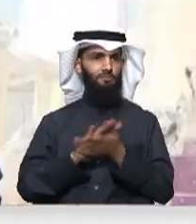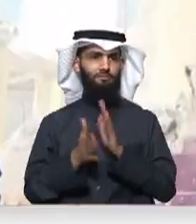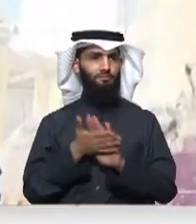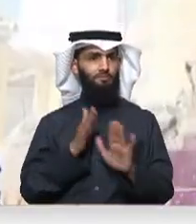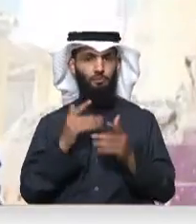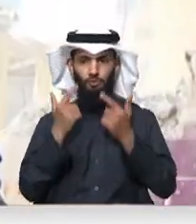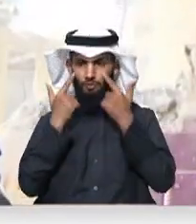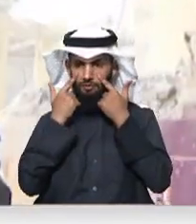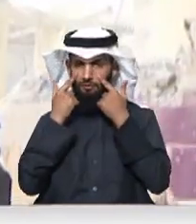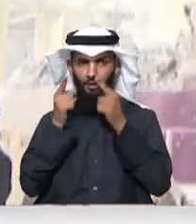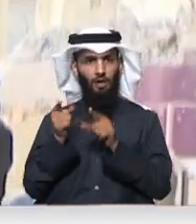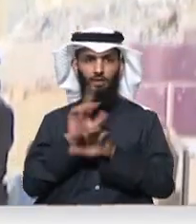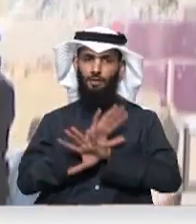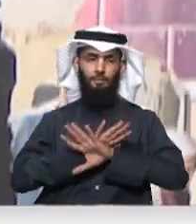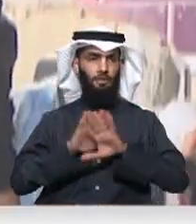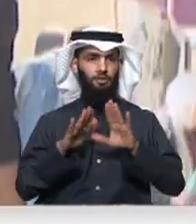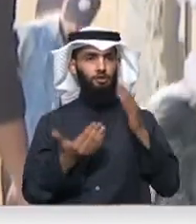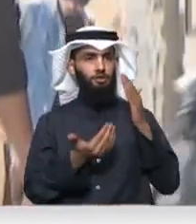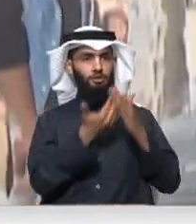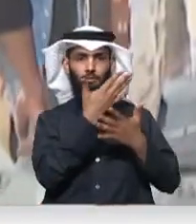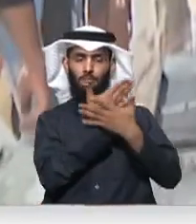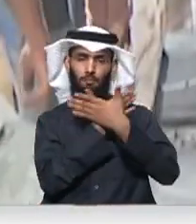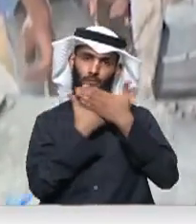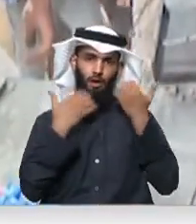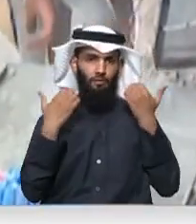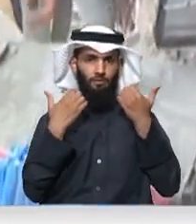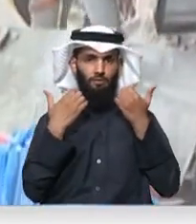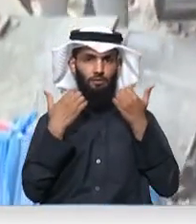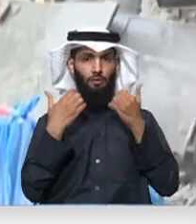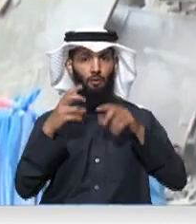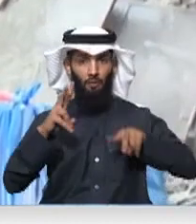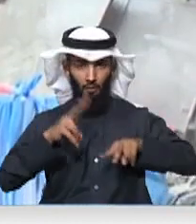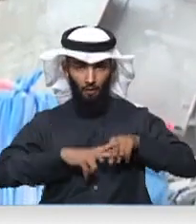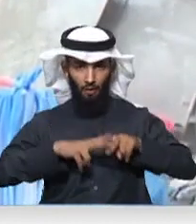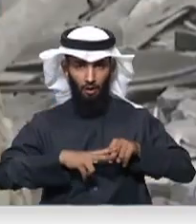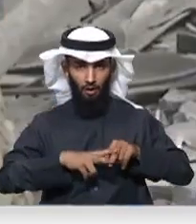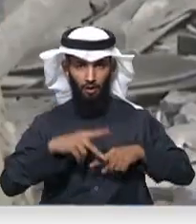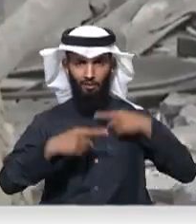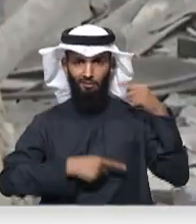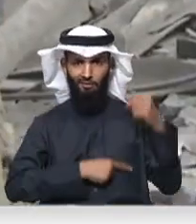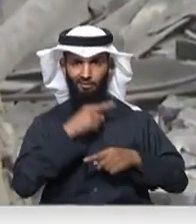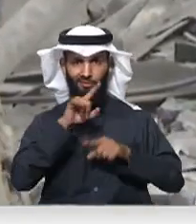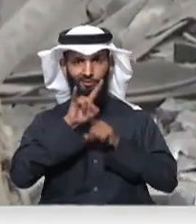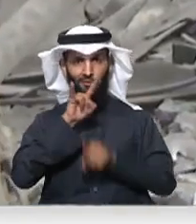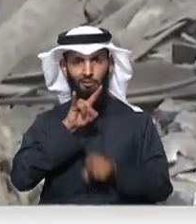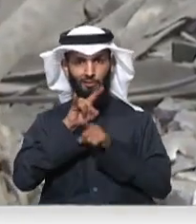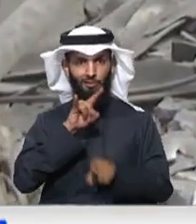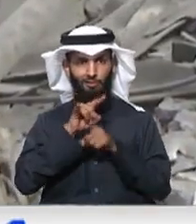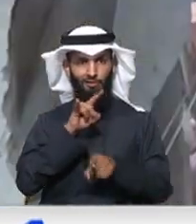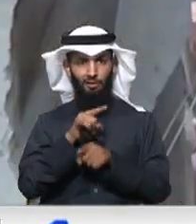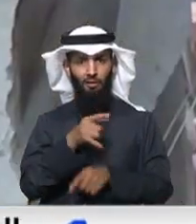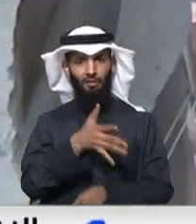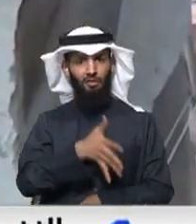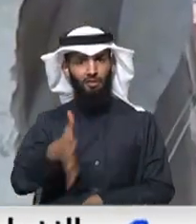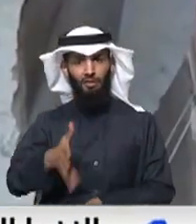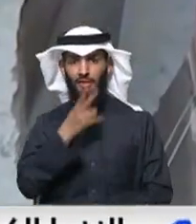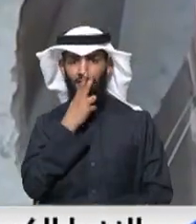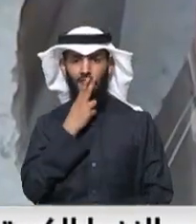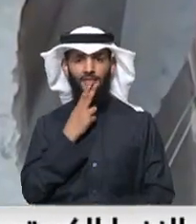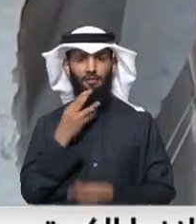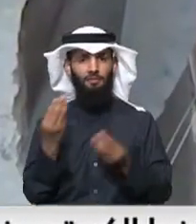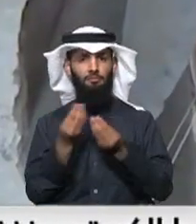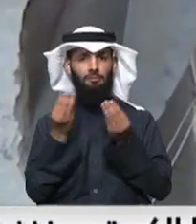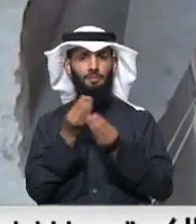ونراها، فيما لا زال الاحتلال الإسرائيلي يرتكب المزيد من المجازر بحق المدنيين الأبرياء في مدينة